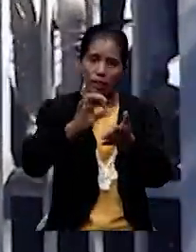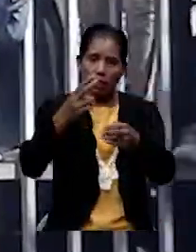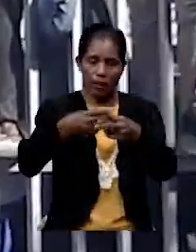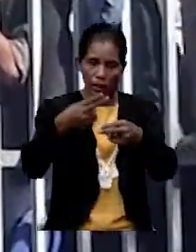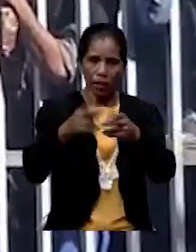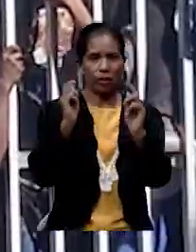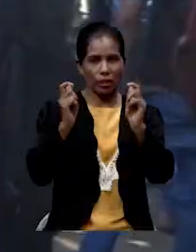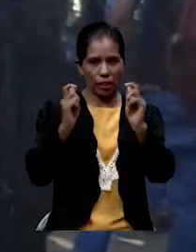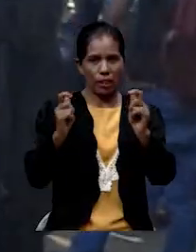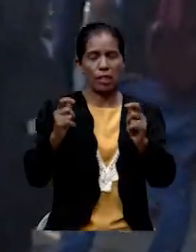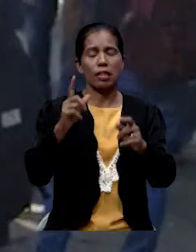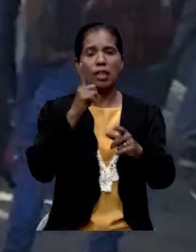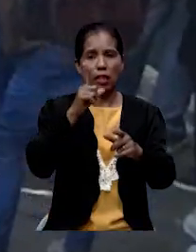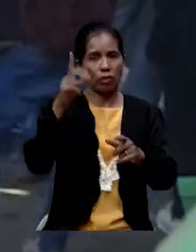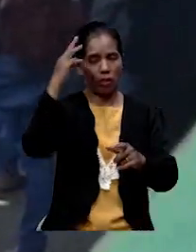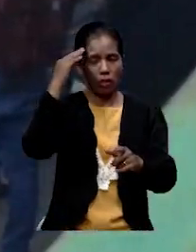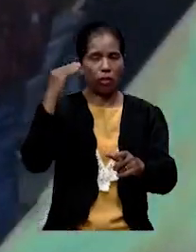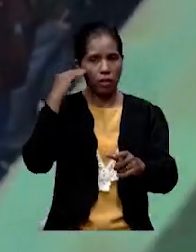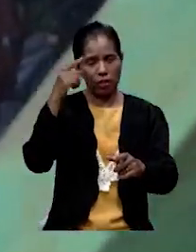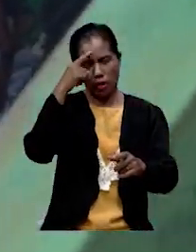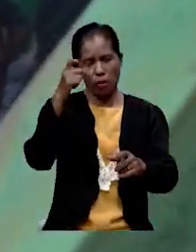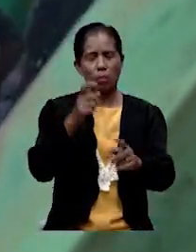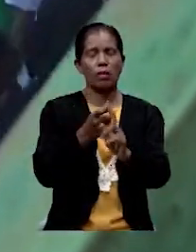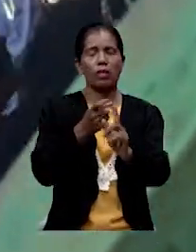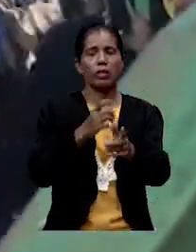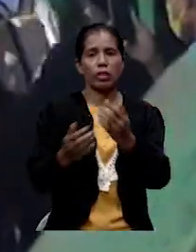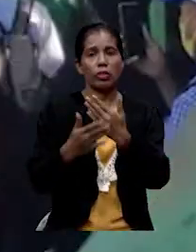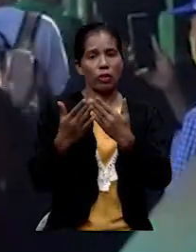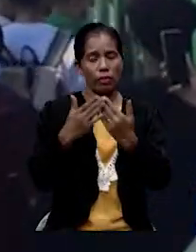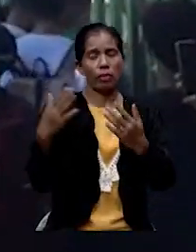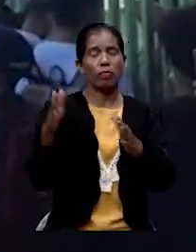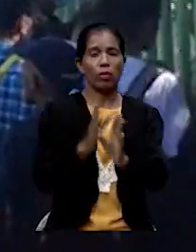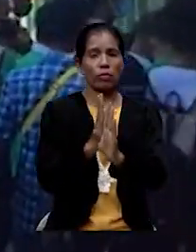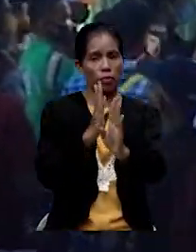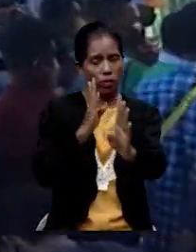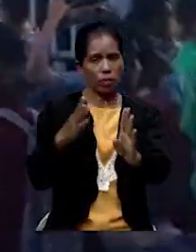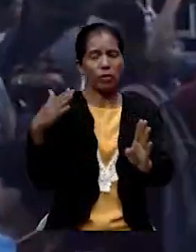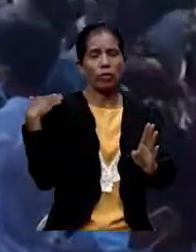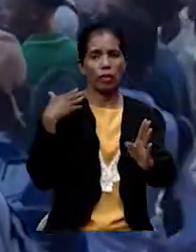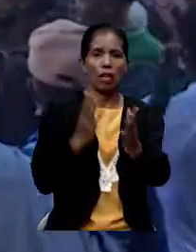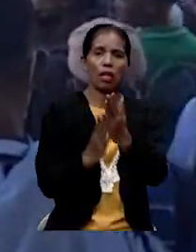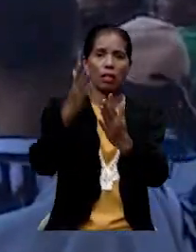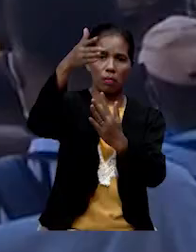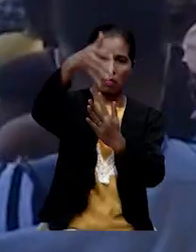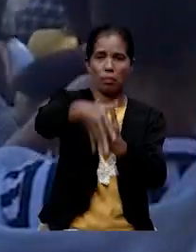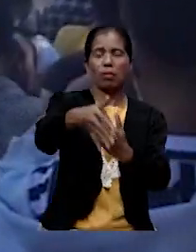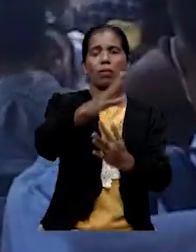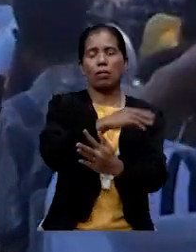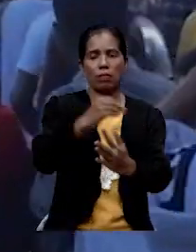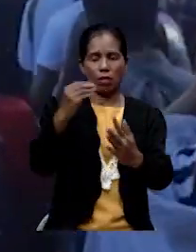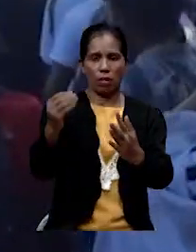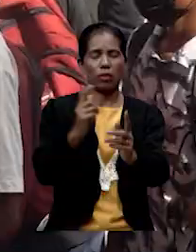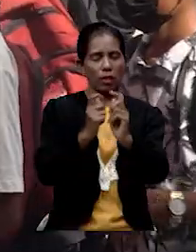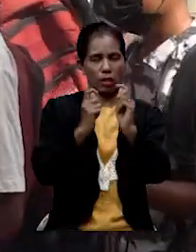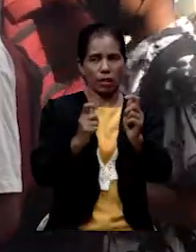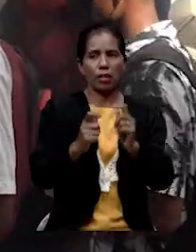Korea. Tambah joven barak mak forma, entam balun sa emoru hude hadau atau registanaran atau tir teste kurus liang Korea. Mai